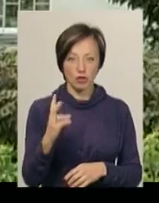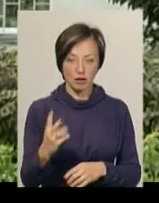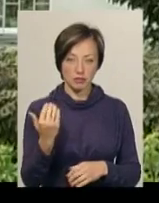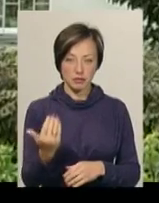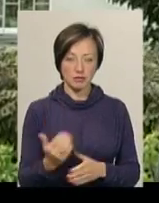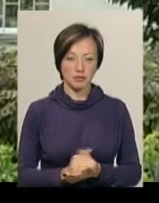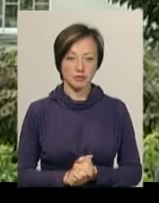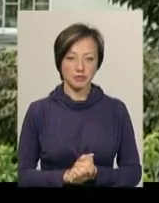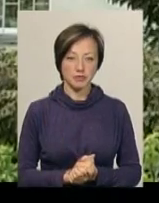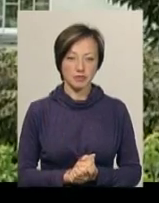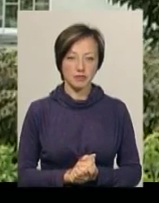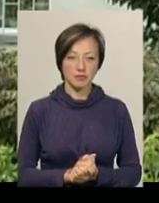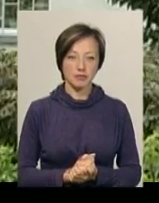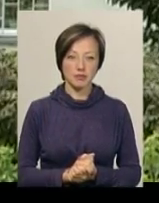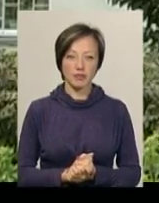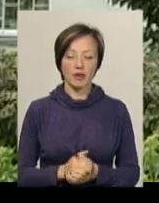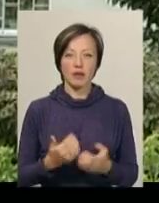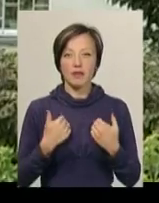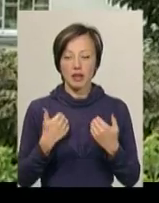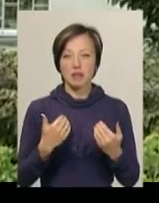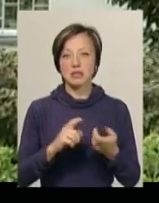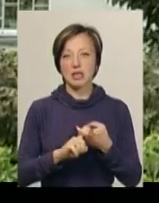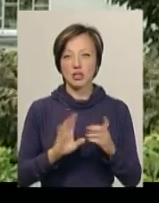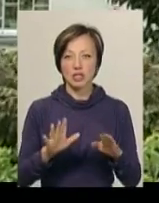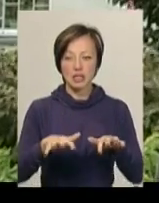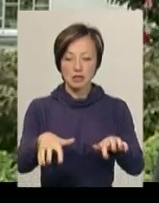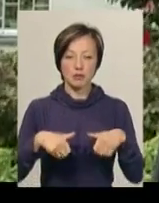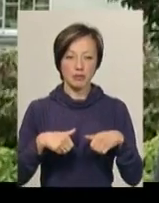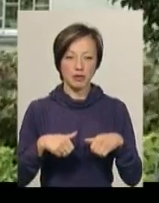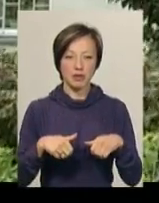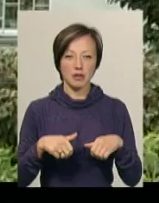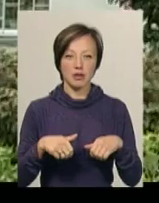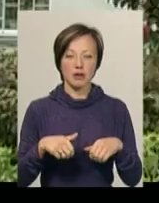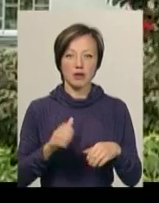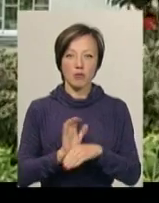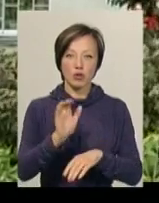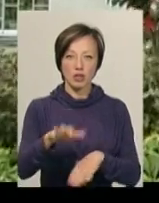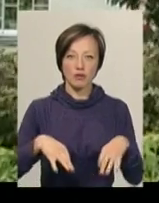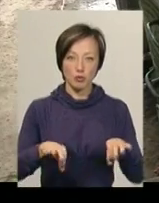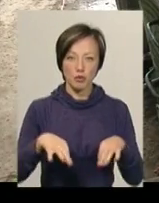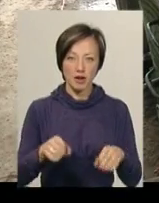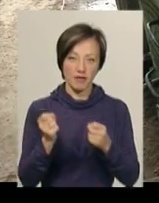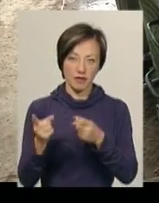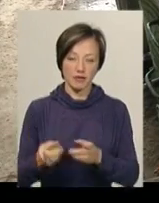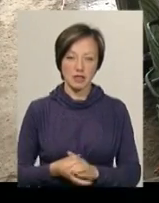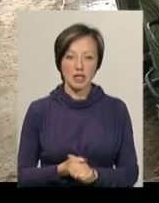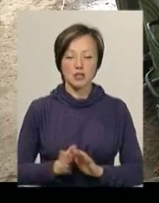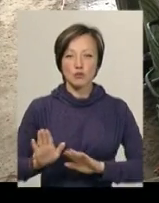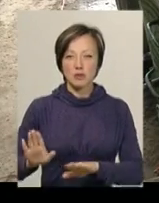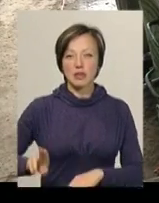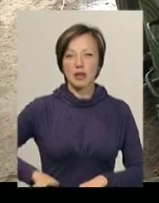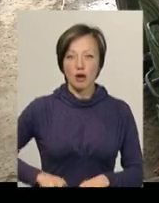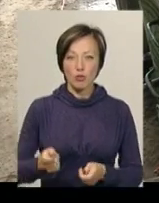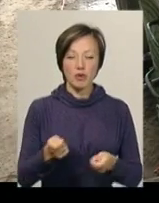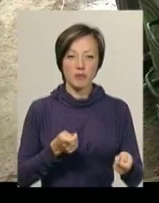Ну, тобто від нас залежить тільки забір, подача автомобіля, вивіз. Заступник директора